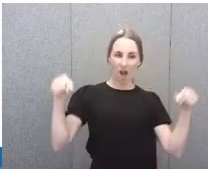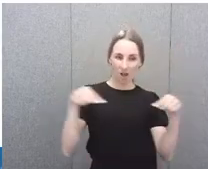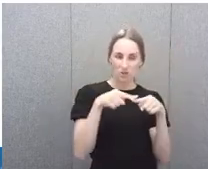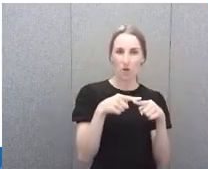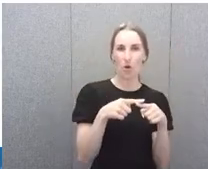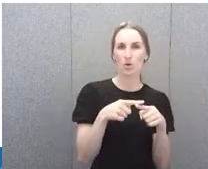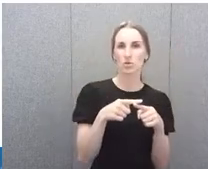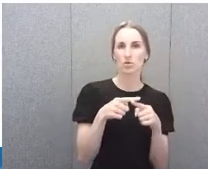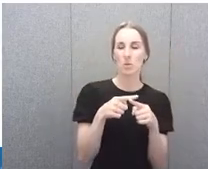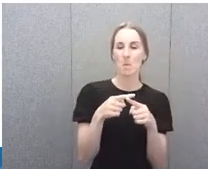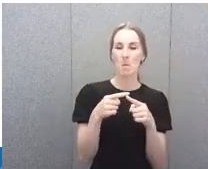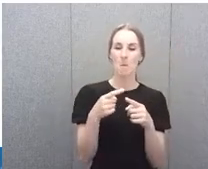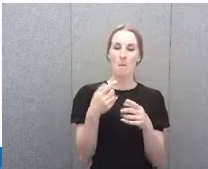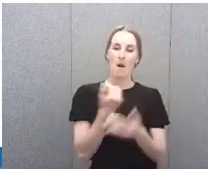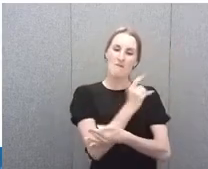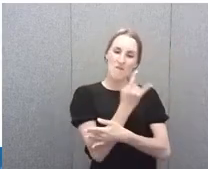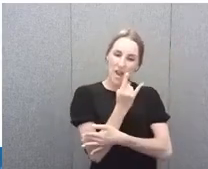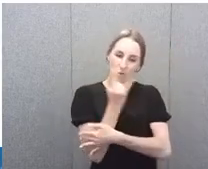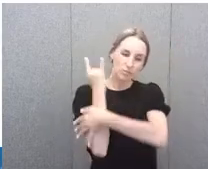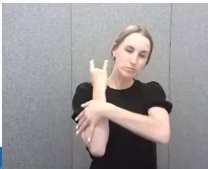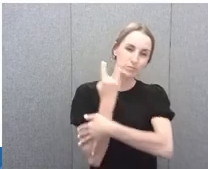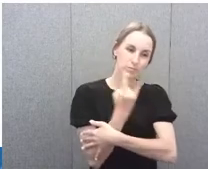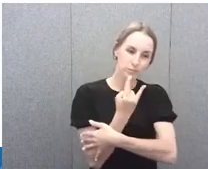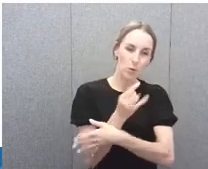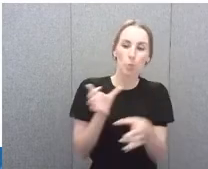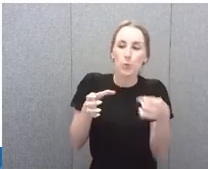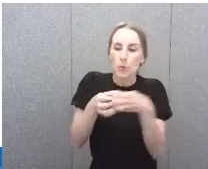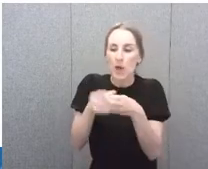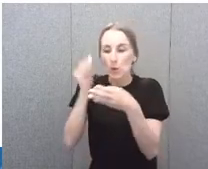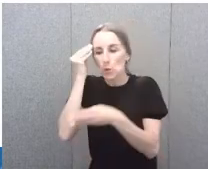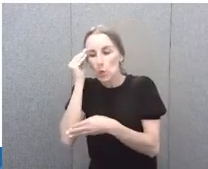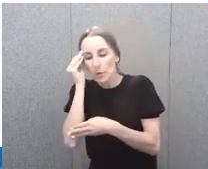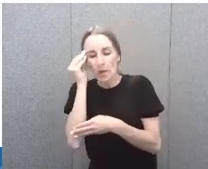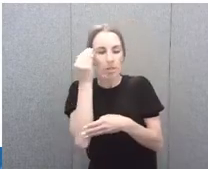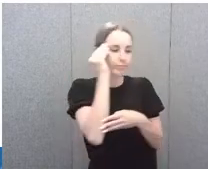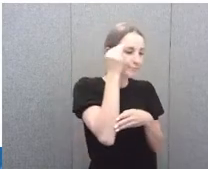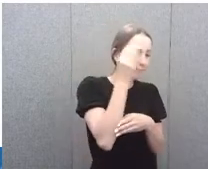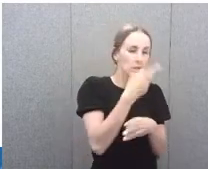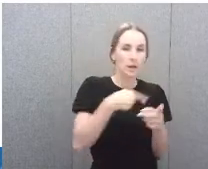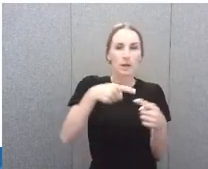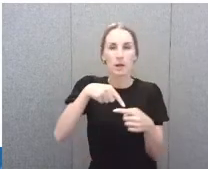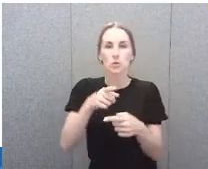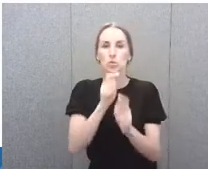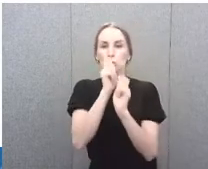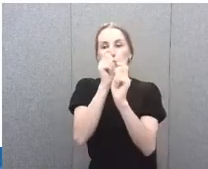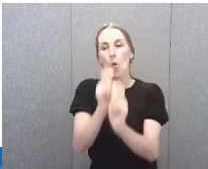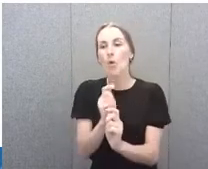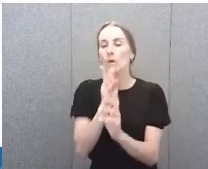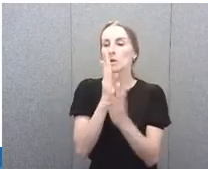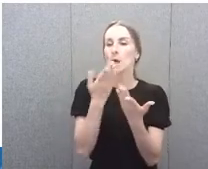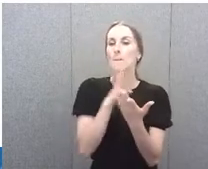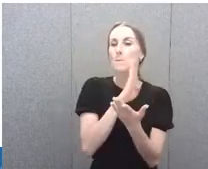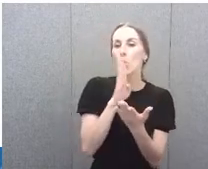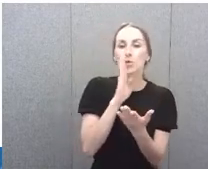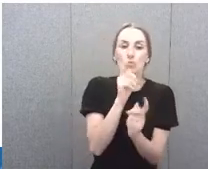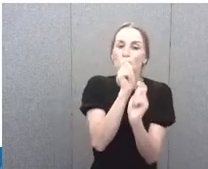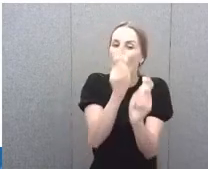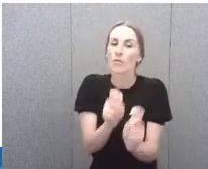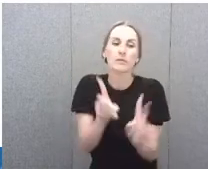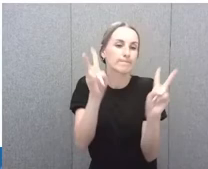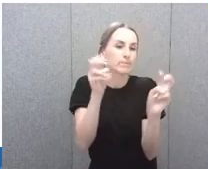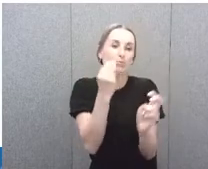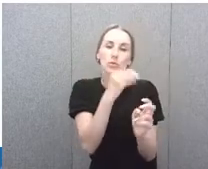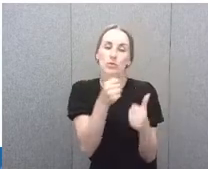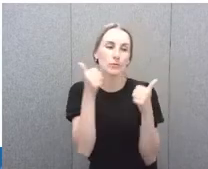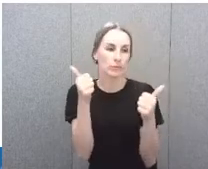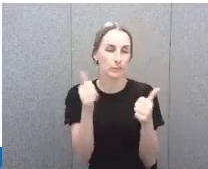Гладильная доска, ребенок на руках, детские кружки и все остальное. Да, с одной стороны, это прекрасно. Материнство